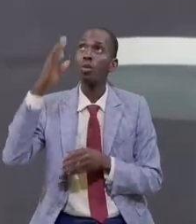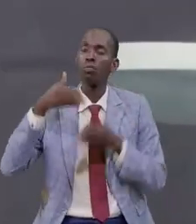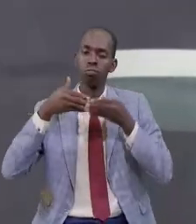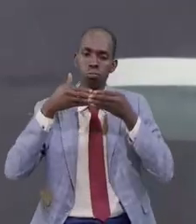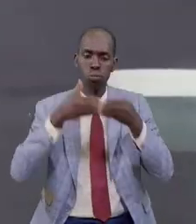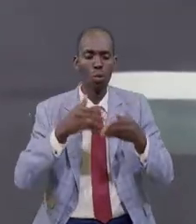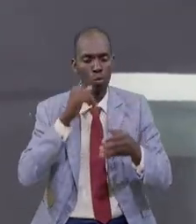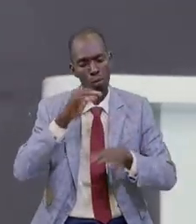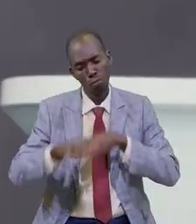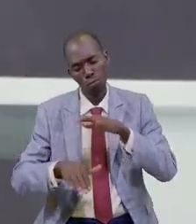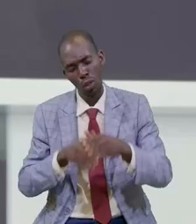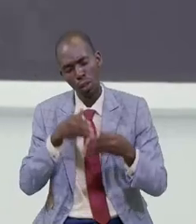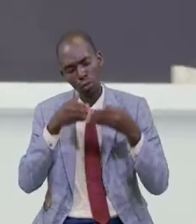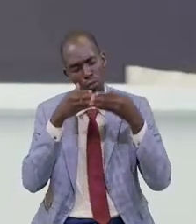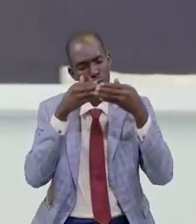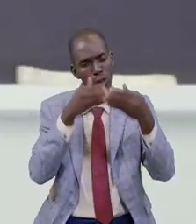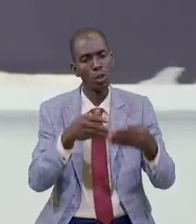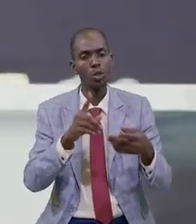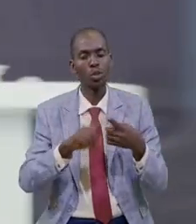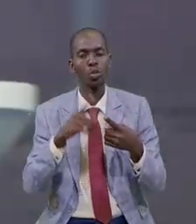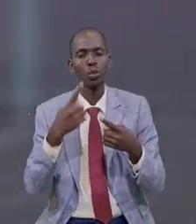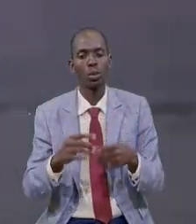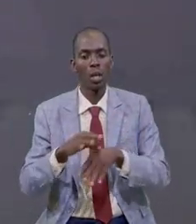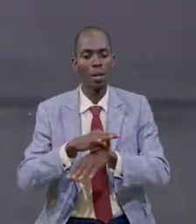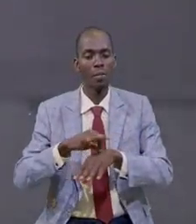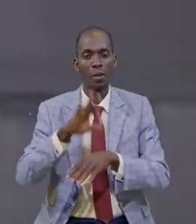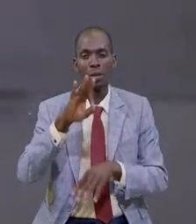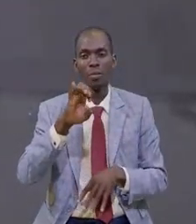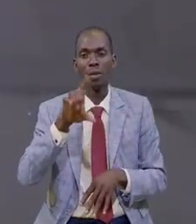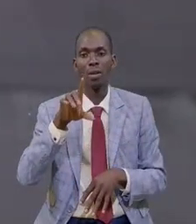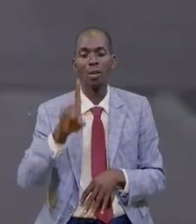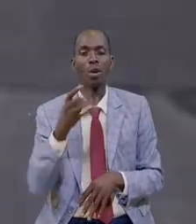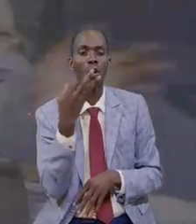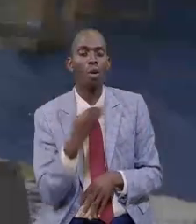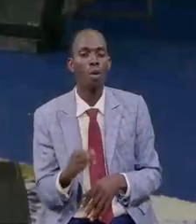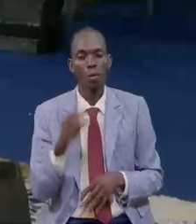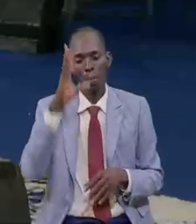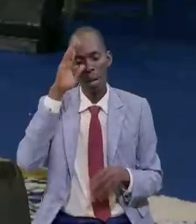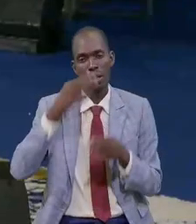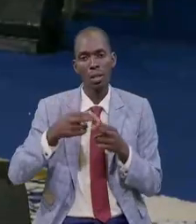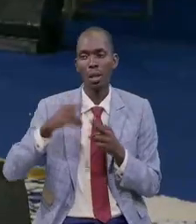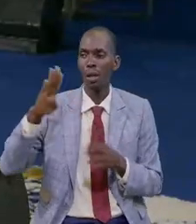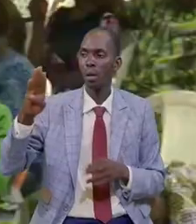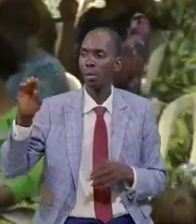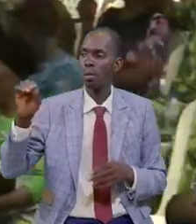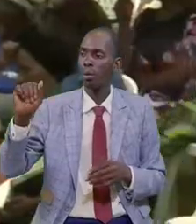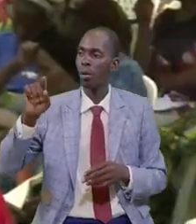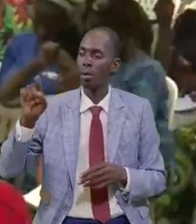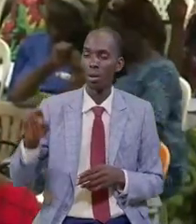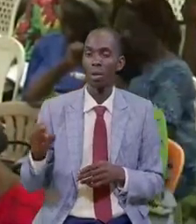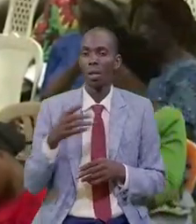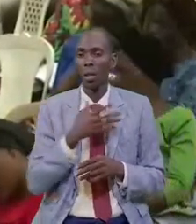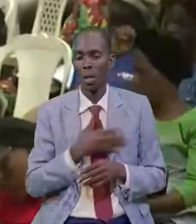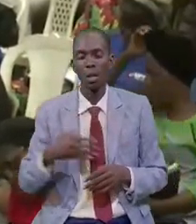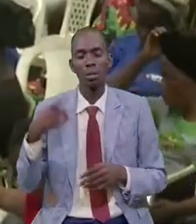boise est venu il a saluer tous les ouvriers oh que la paix soit avec que Dieu vous bénisse ells ont répliqué que